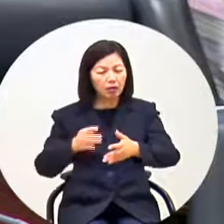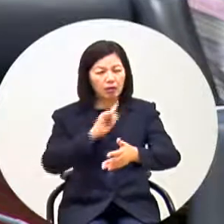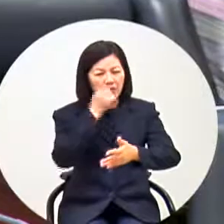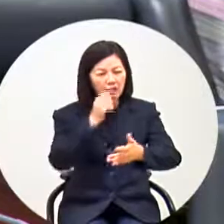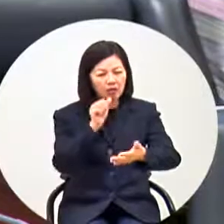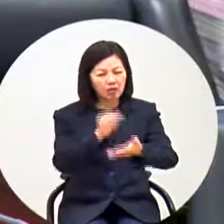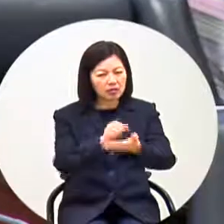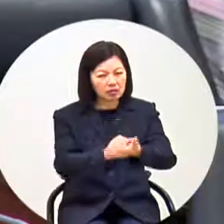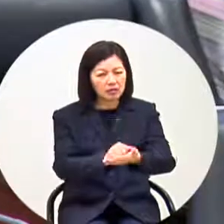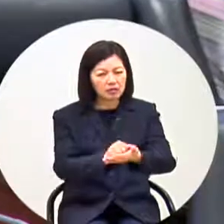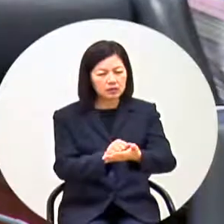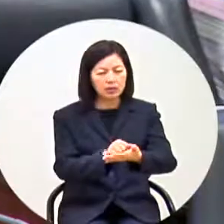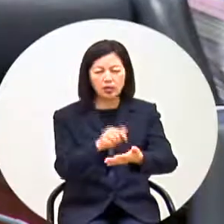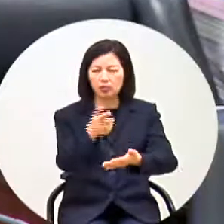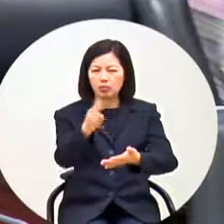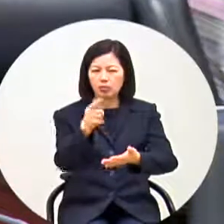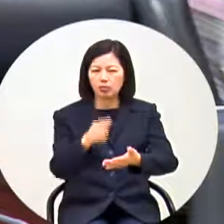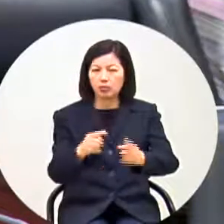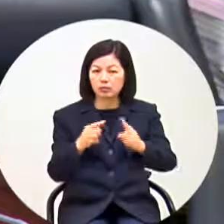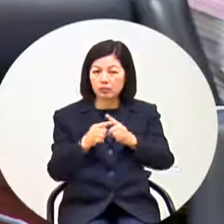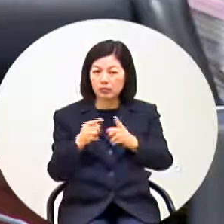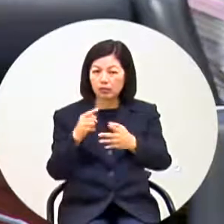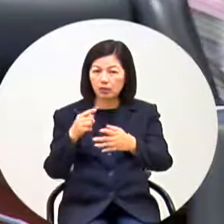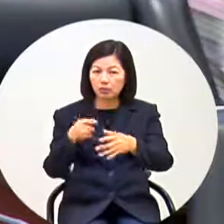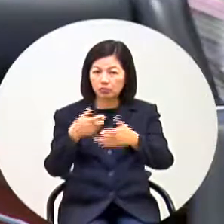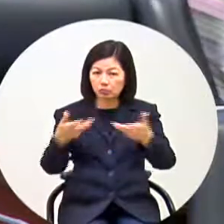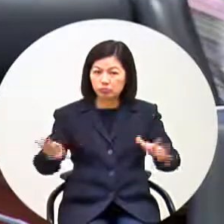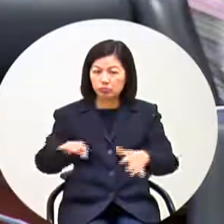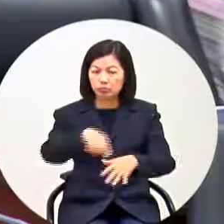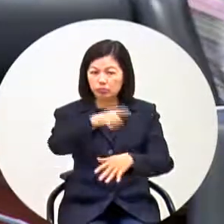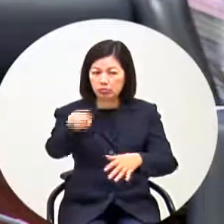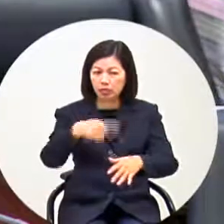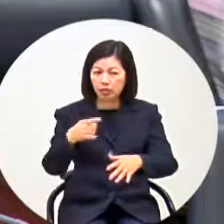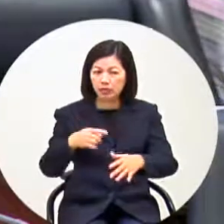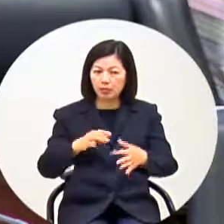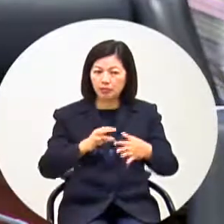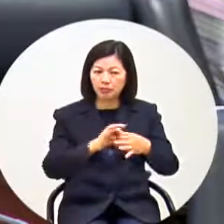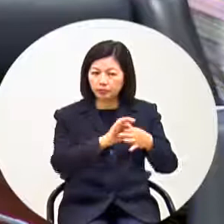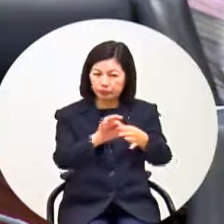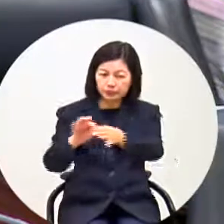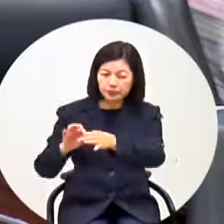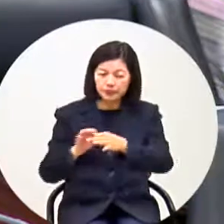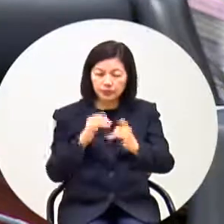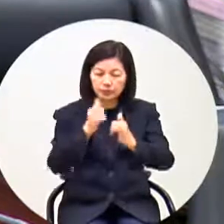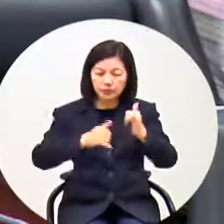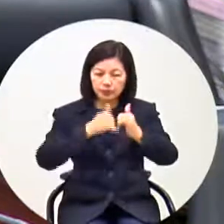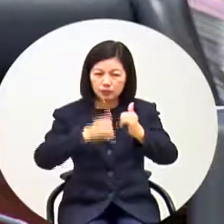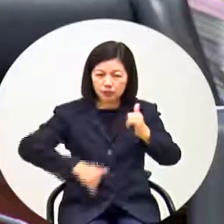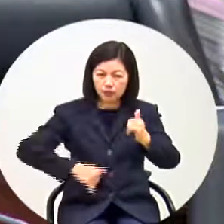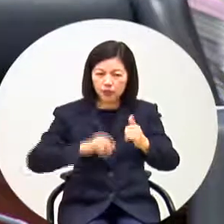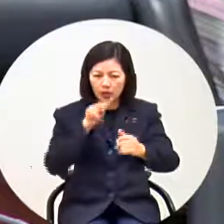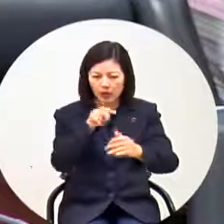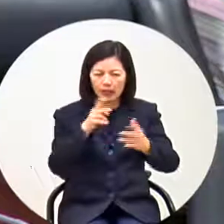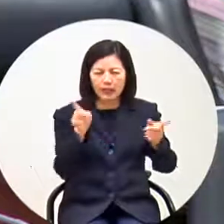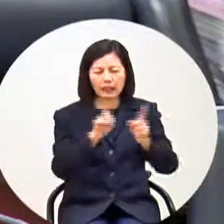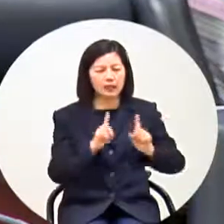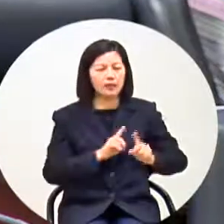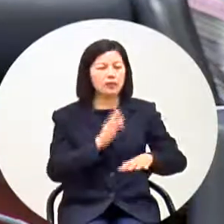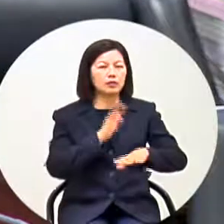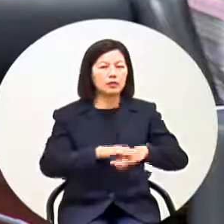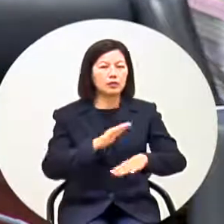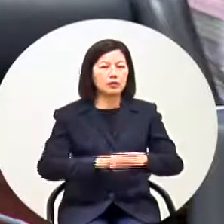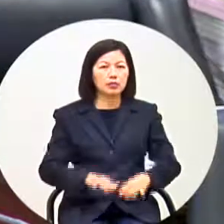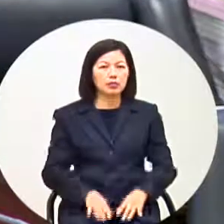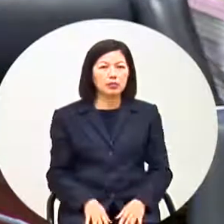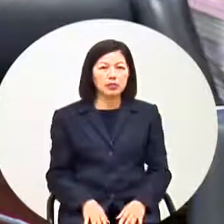来串联一个故事，让人家感动嘛，哦，所以本身是讲，看看我们黄埔新村这个原住户